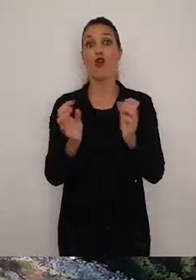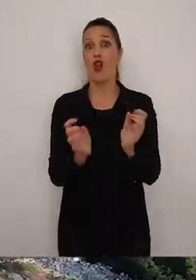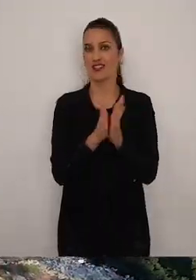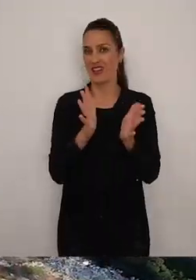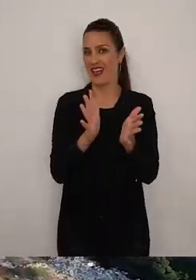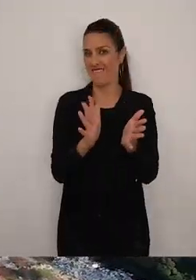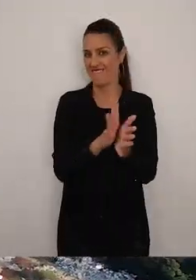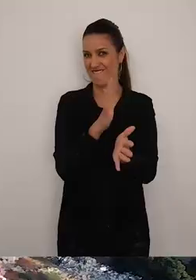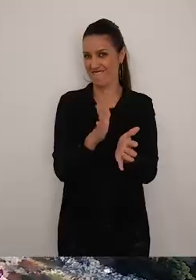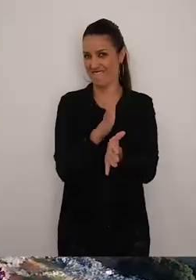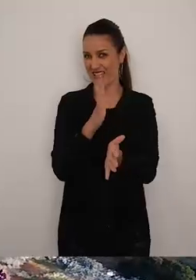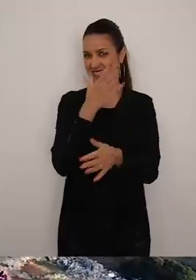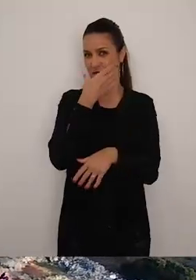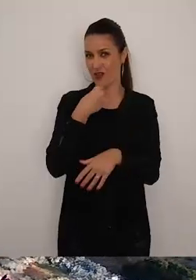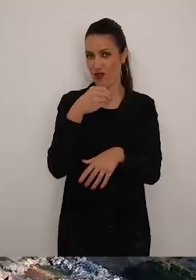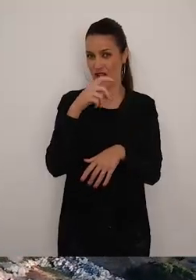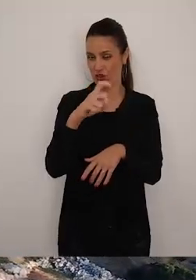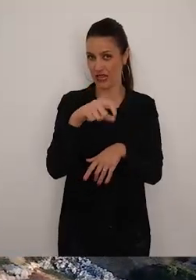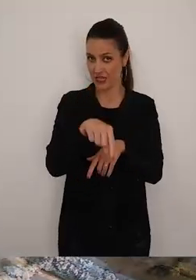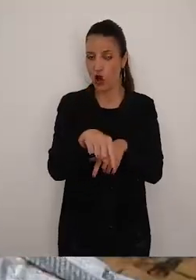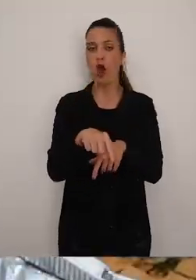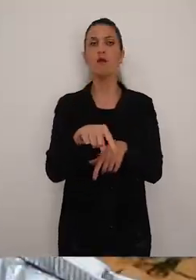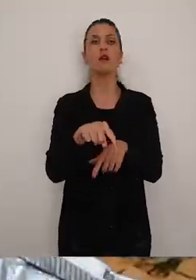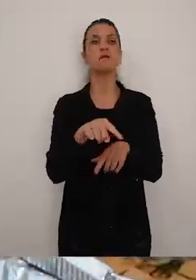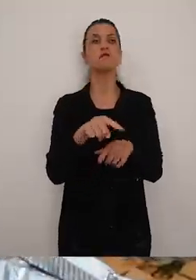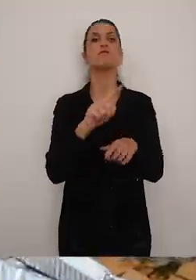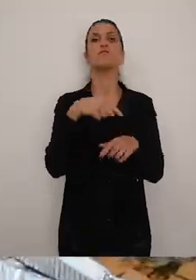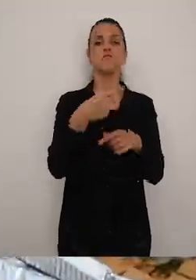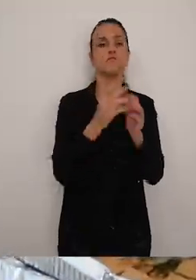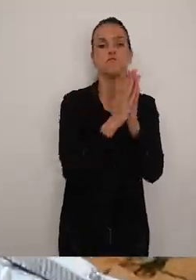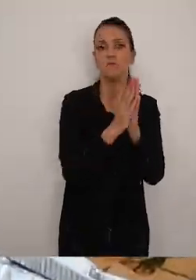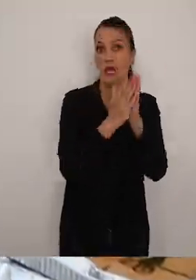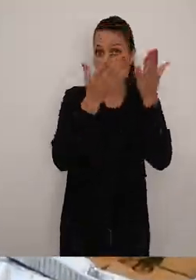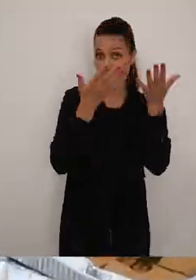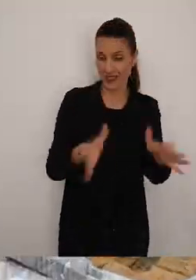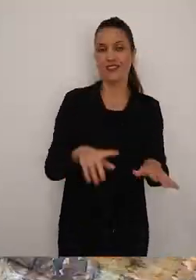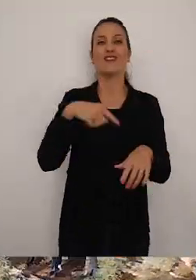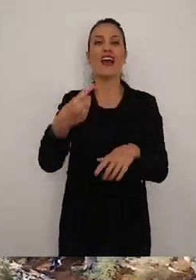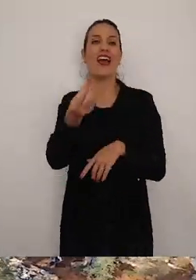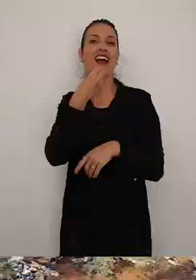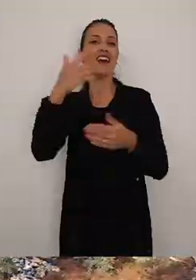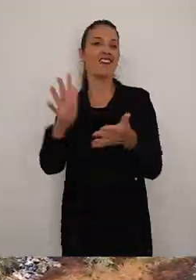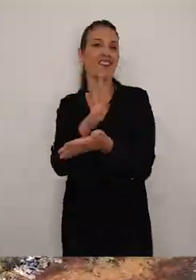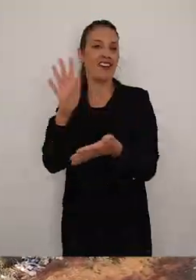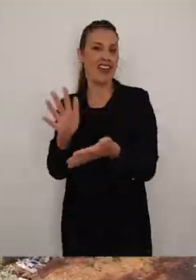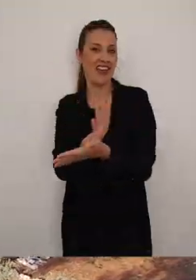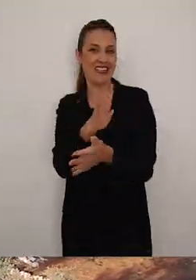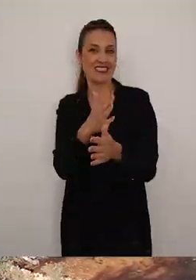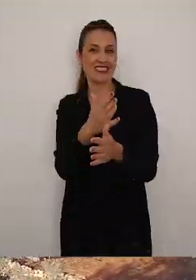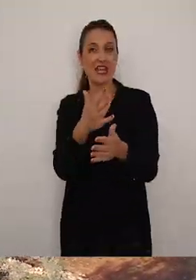Dopo la celebrazione della Santa Messa, i convenuti sono soliti banchettare sotto gli splendidi ulivi che circondano la